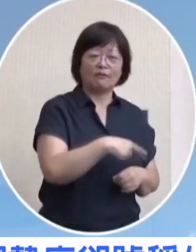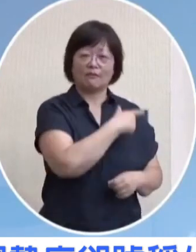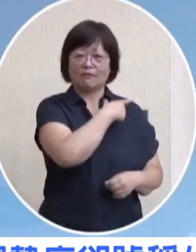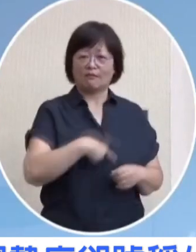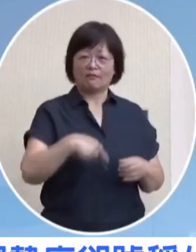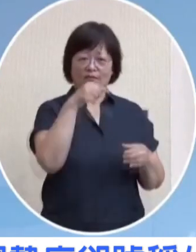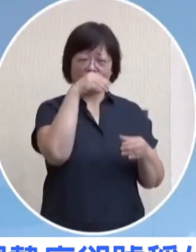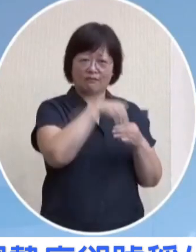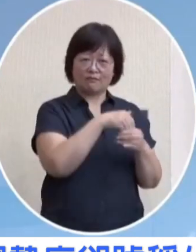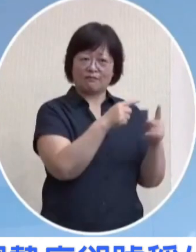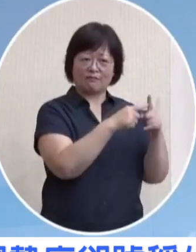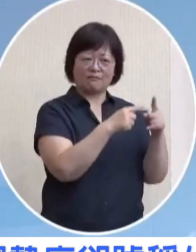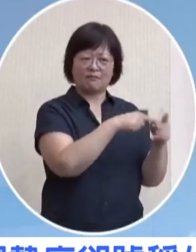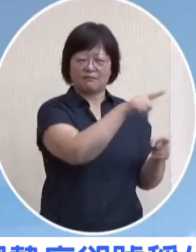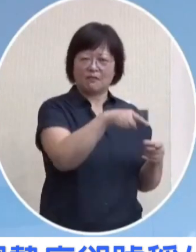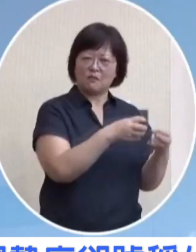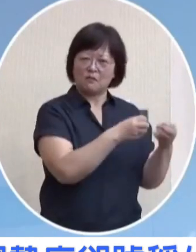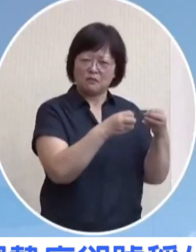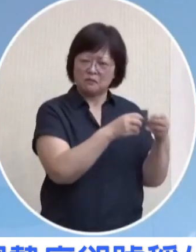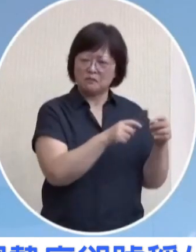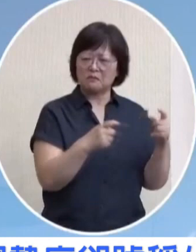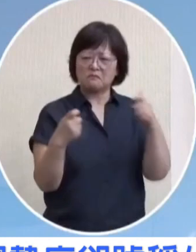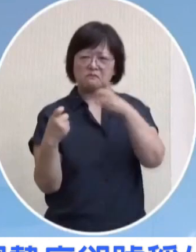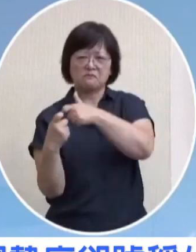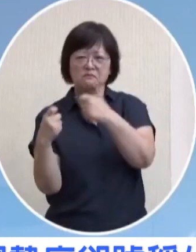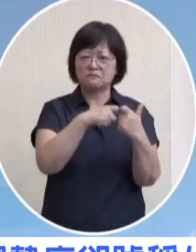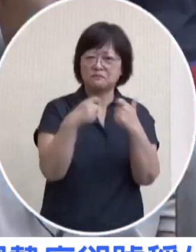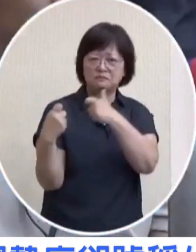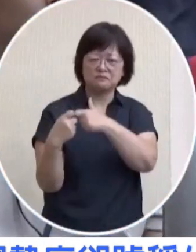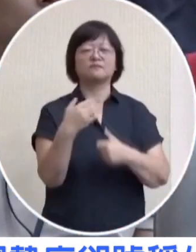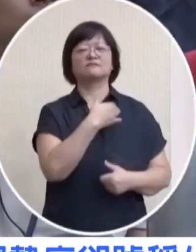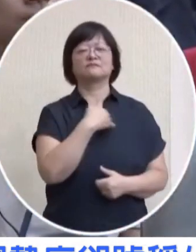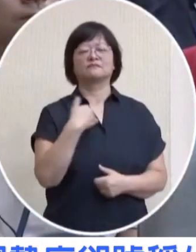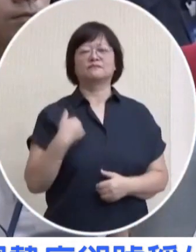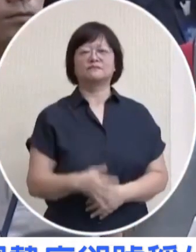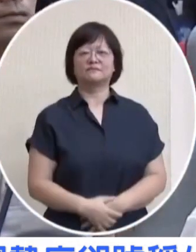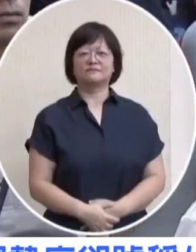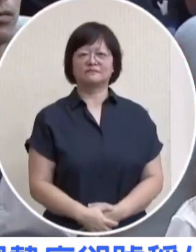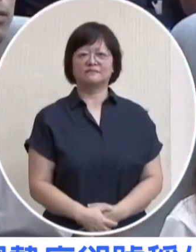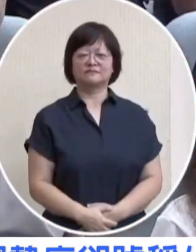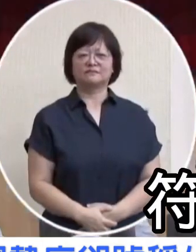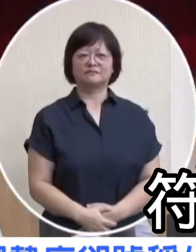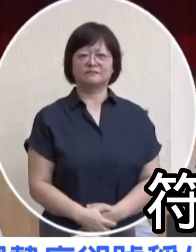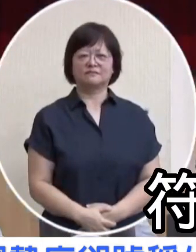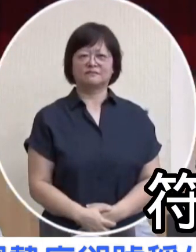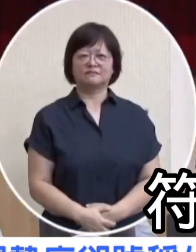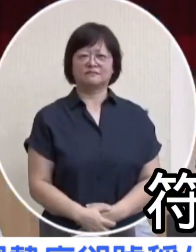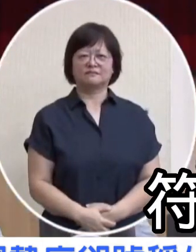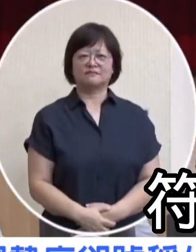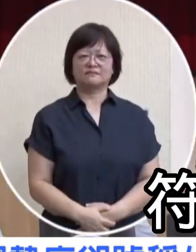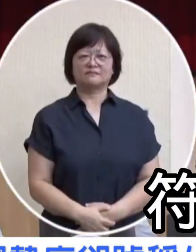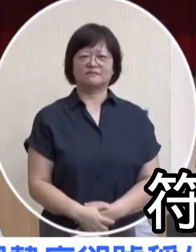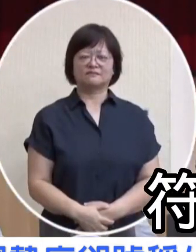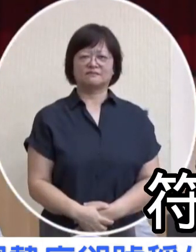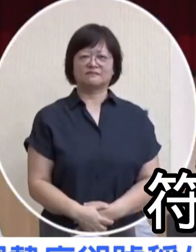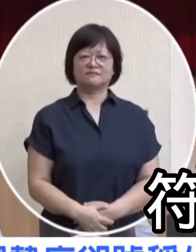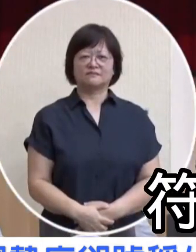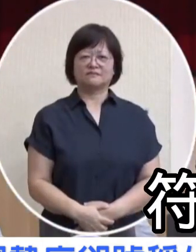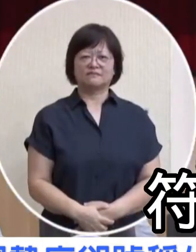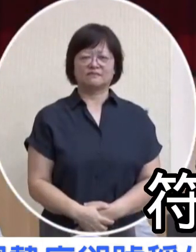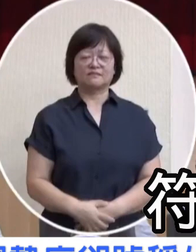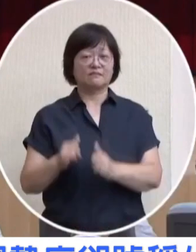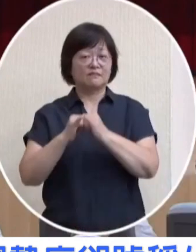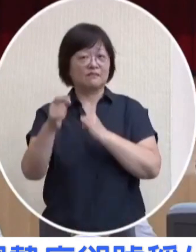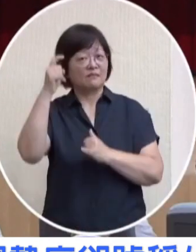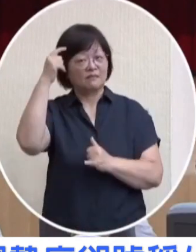商议出最适当的整合方式，找出符合人民期待的候选